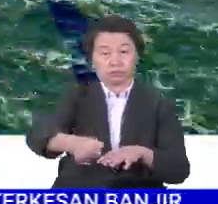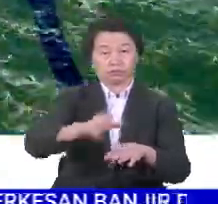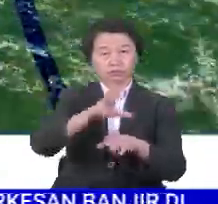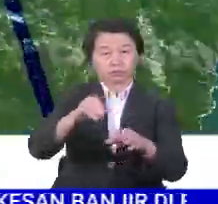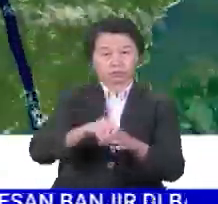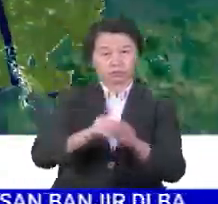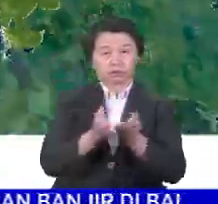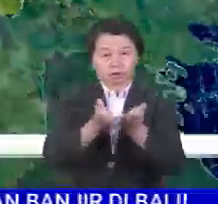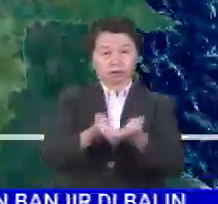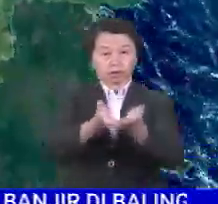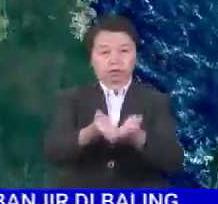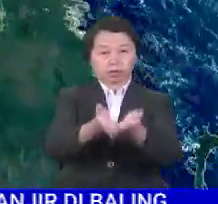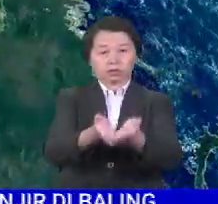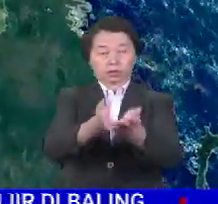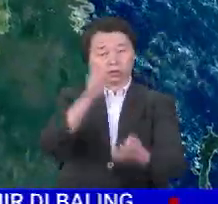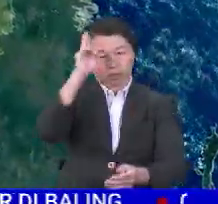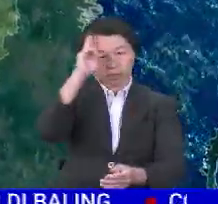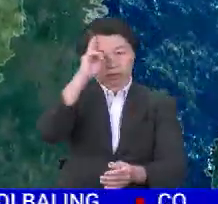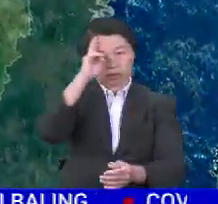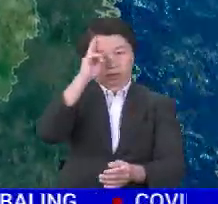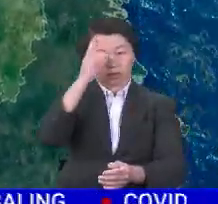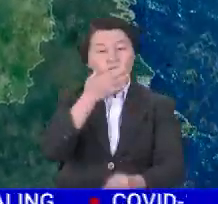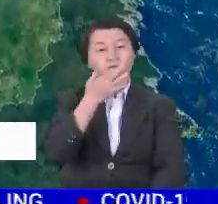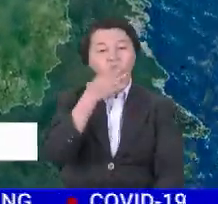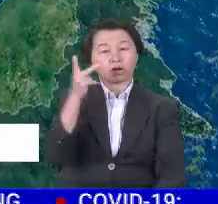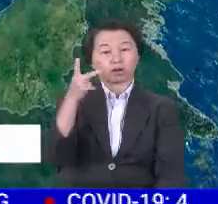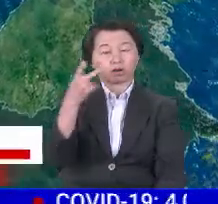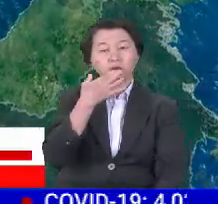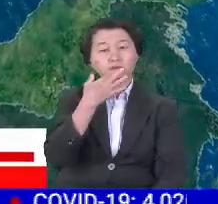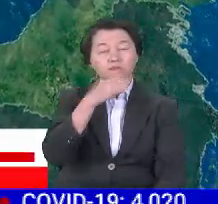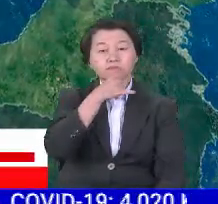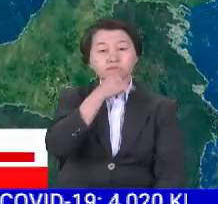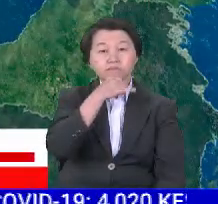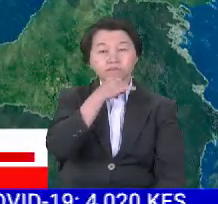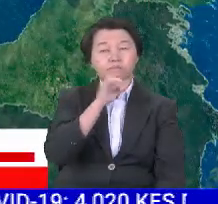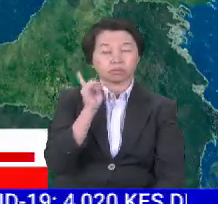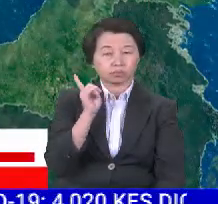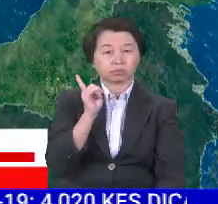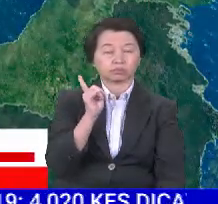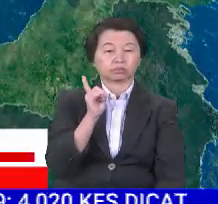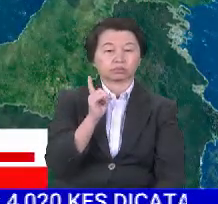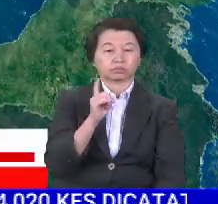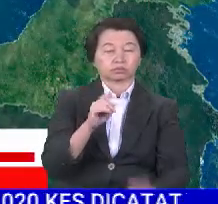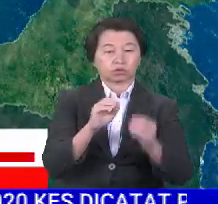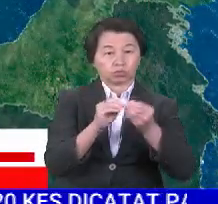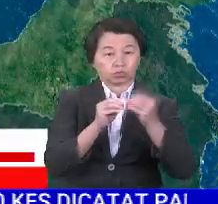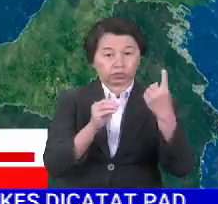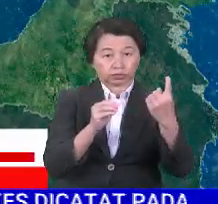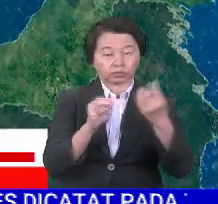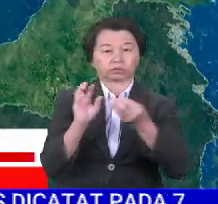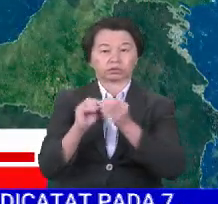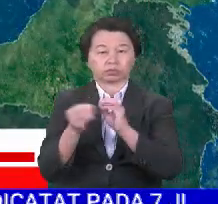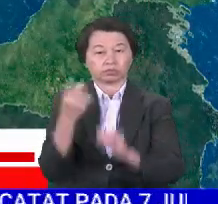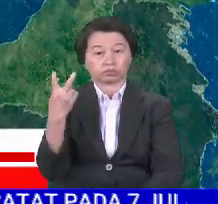melibatkan perkapalan seperti di bertanda kuning dan jingga di sini, iaitu masing-masing kategori pertama dan